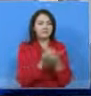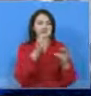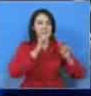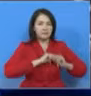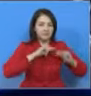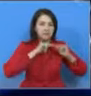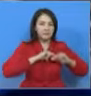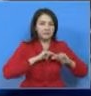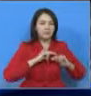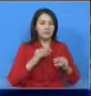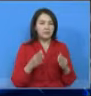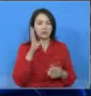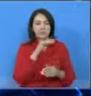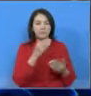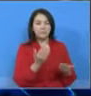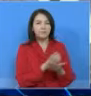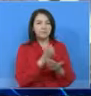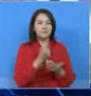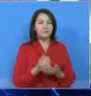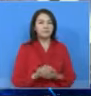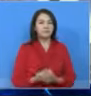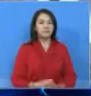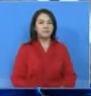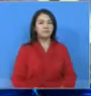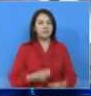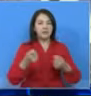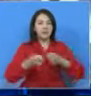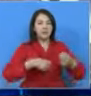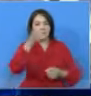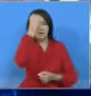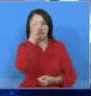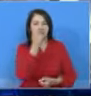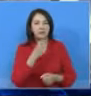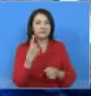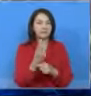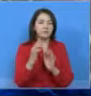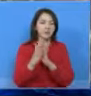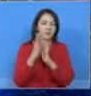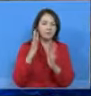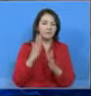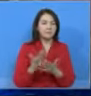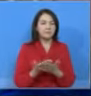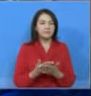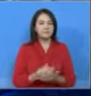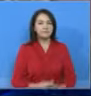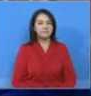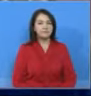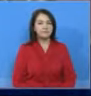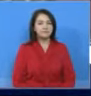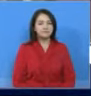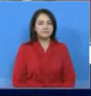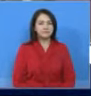работу, и успешно нашли. Организаторам спасибо в первую очередь. Жаслельге турум тебе